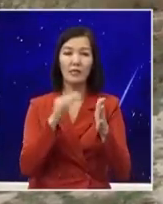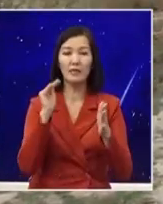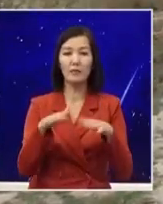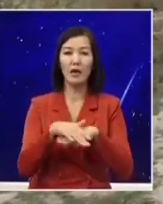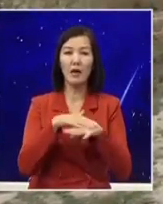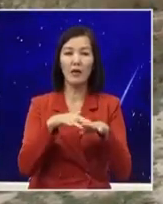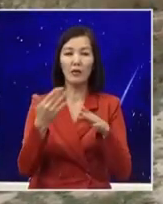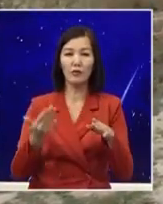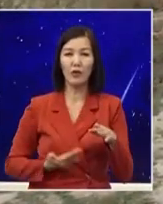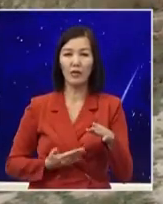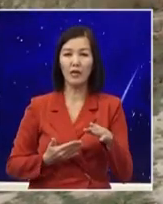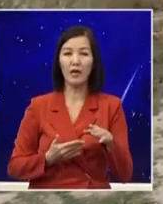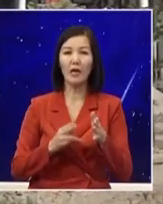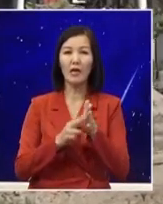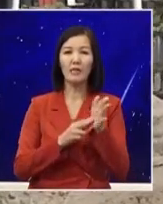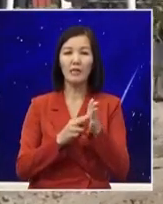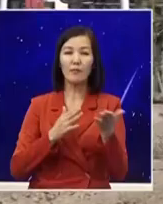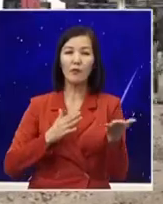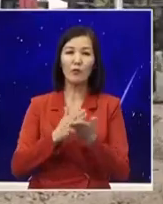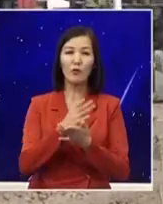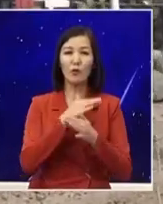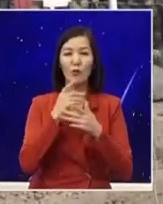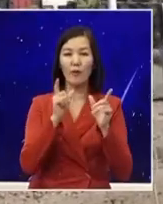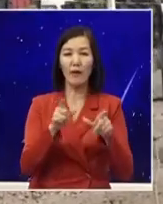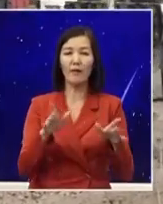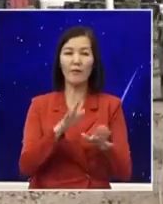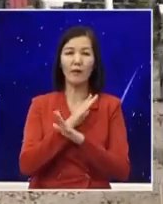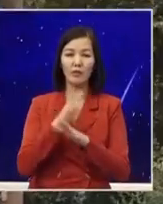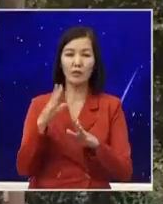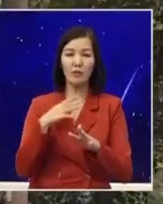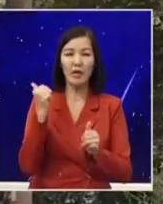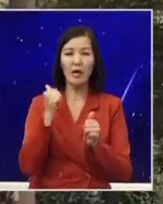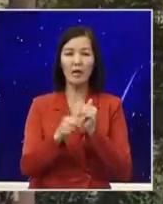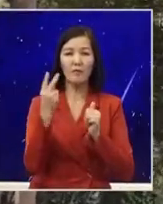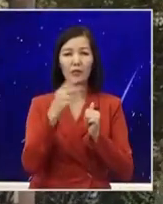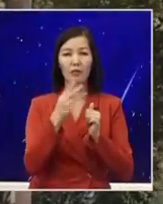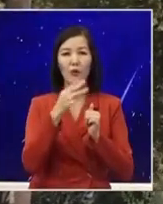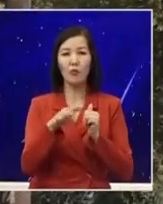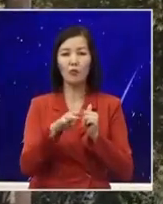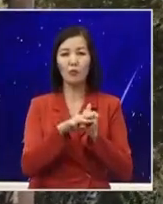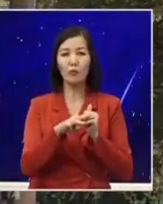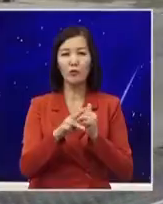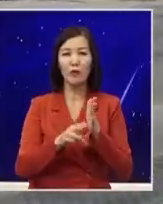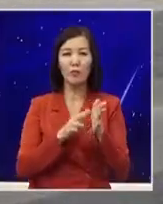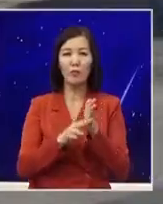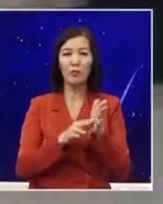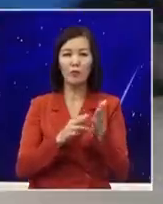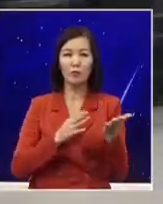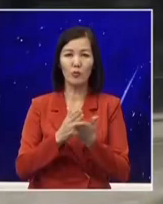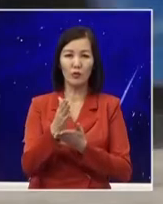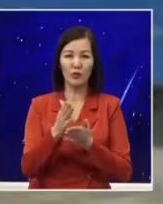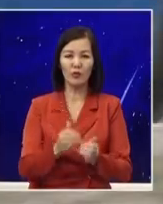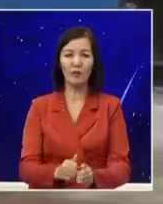жол өткелі қауіпті. Талай адам қаза тауыпты. Әрбір 20-30 минутта пойыз өтеді.